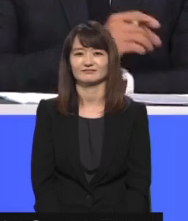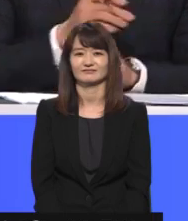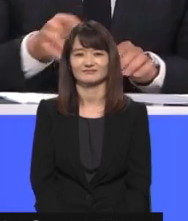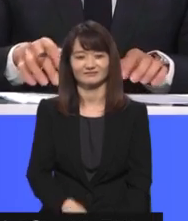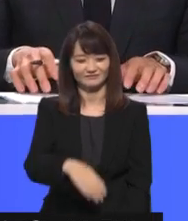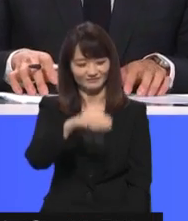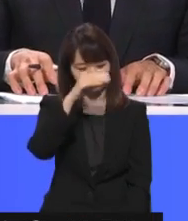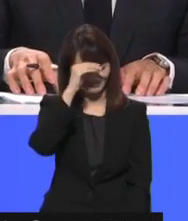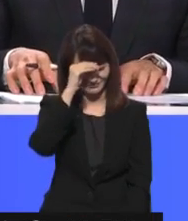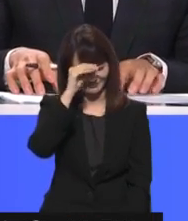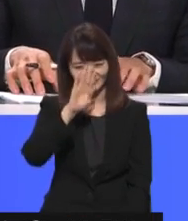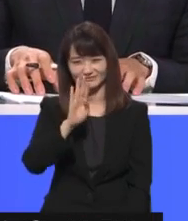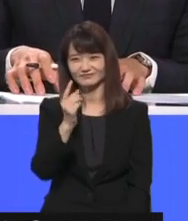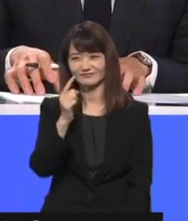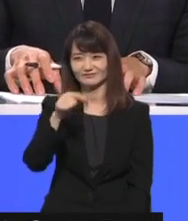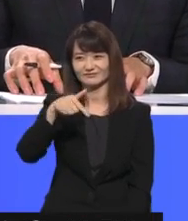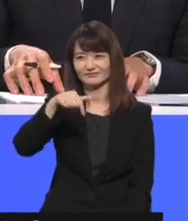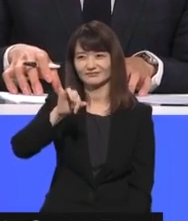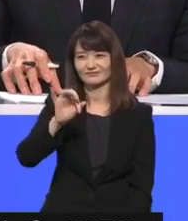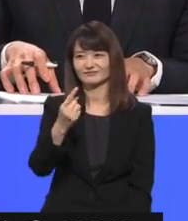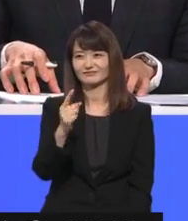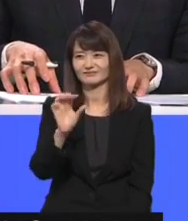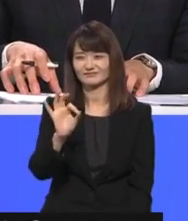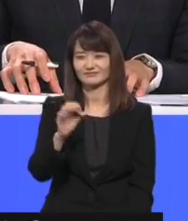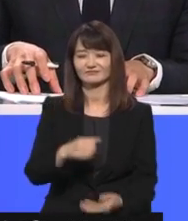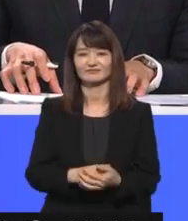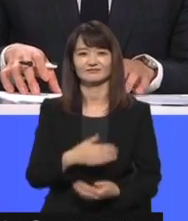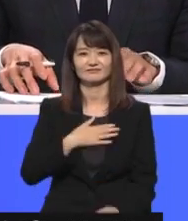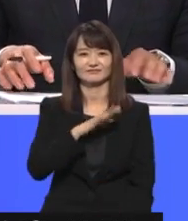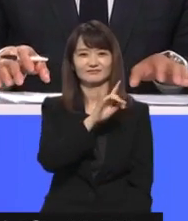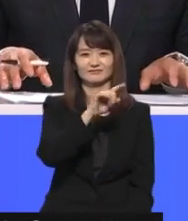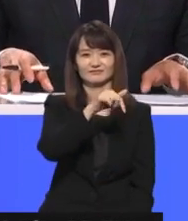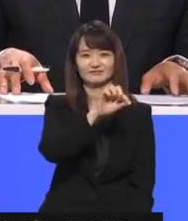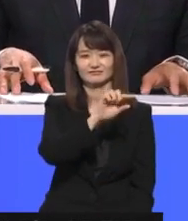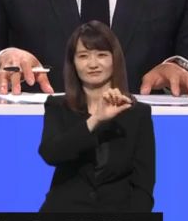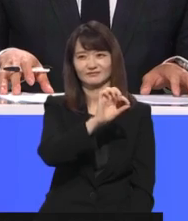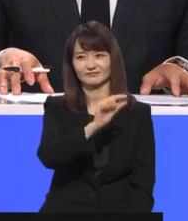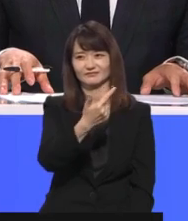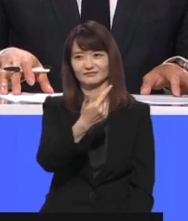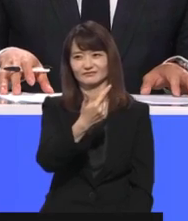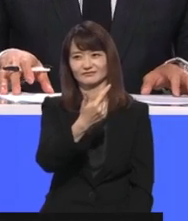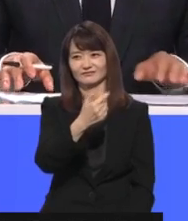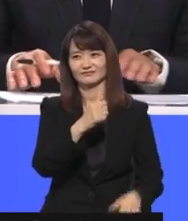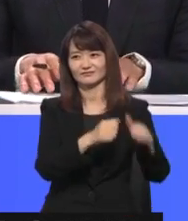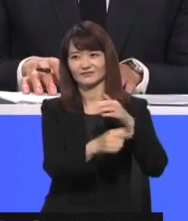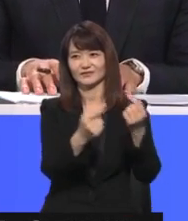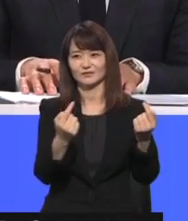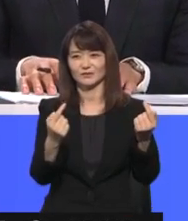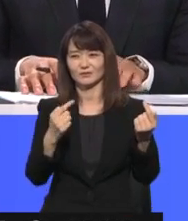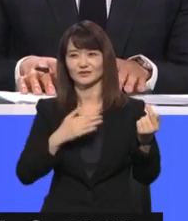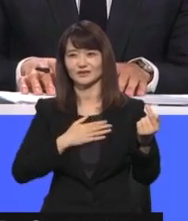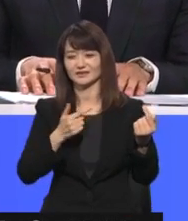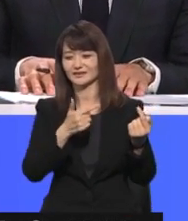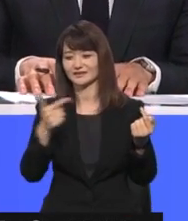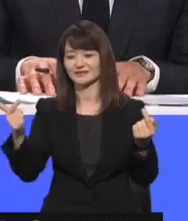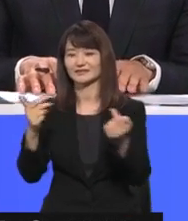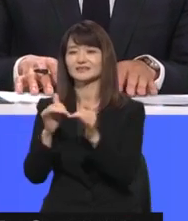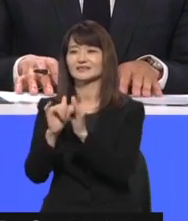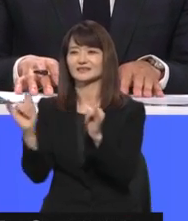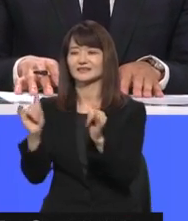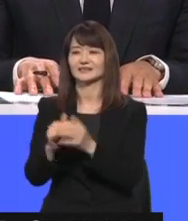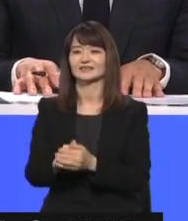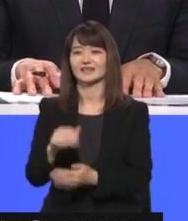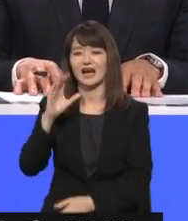하하 아 아까 제가 백종원 대비 보다는 그래도 조금 더 큰 동네 사람 입니다 그분은 예 살 저러나 4